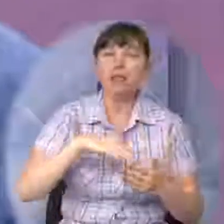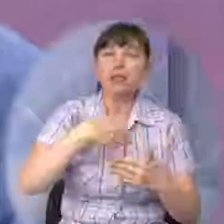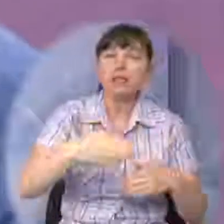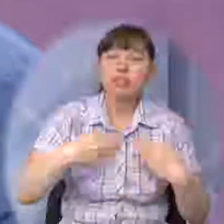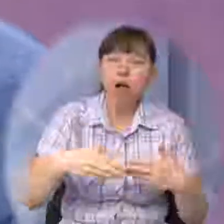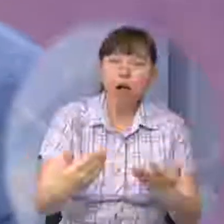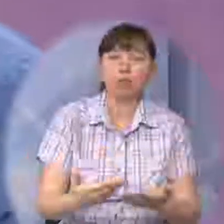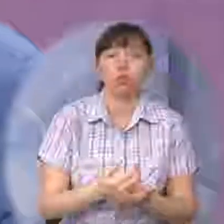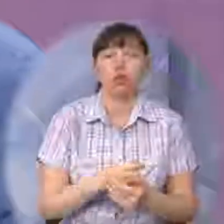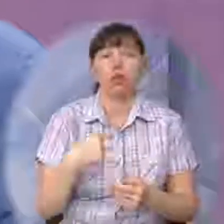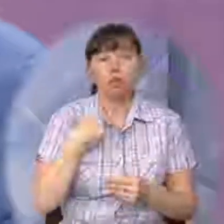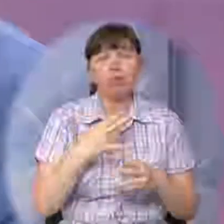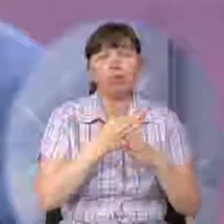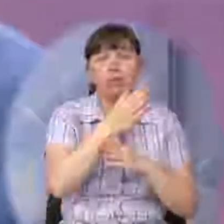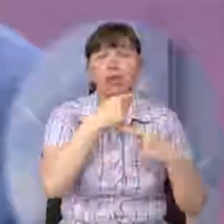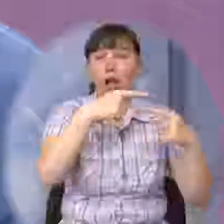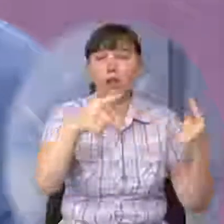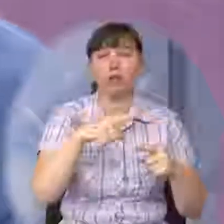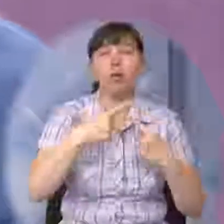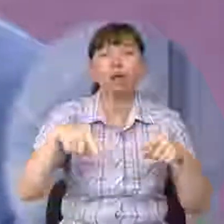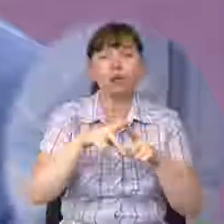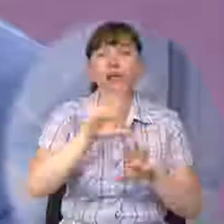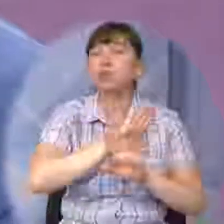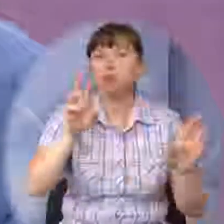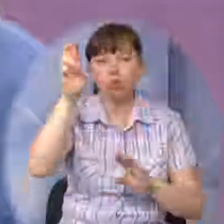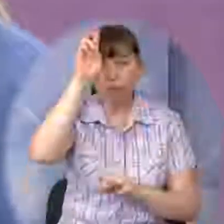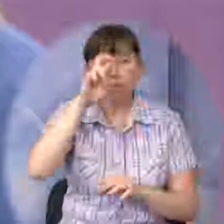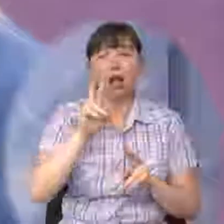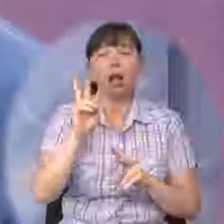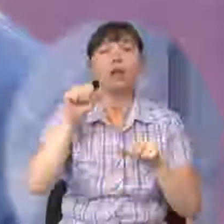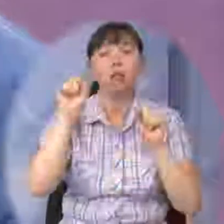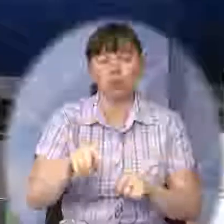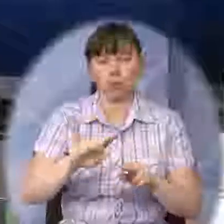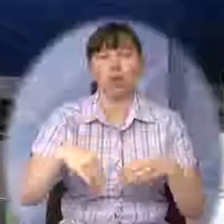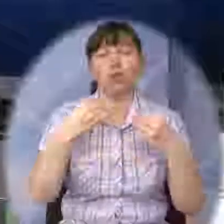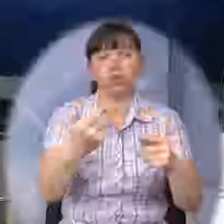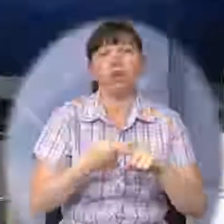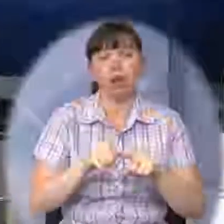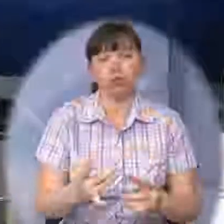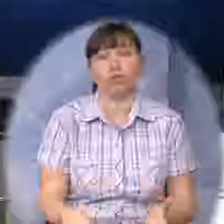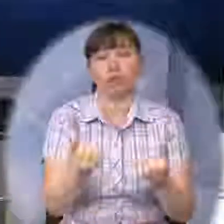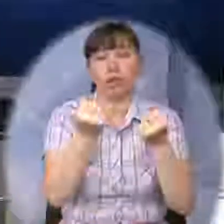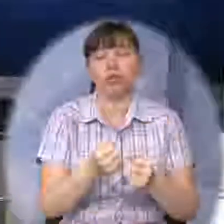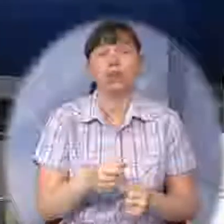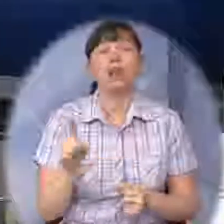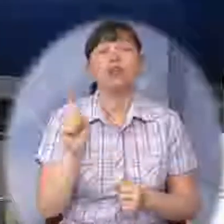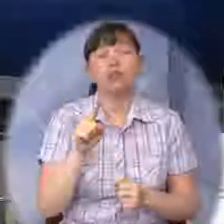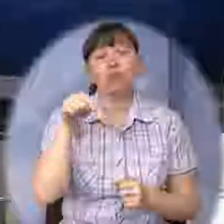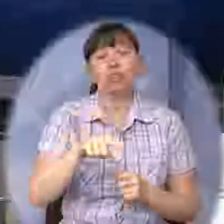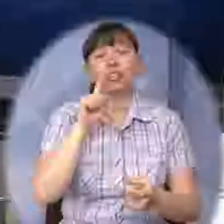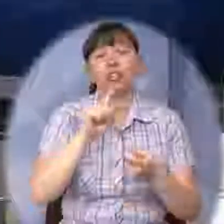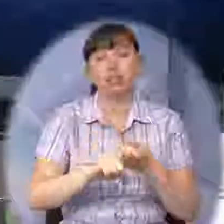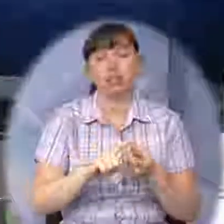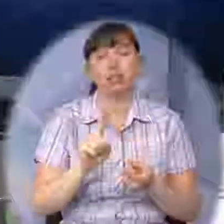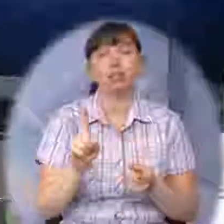și la alte organizații neguvernamentale sau instituții existente din țară care pot să ofere sprijin. Iar își ține de, cum am